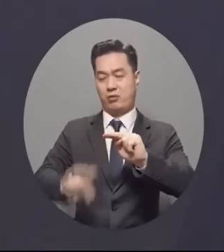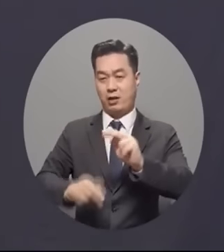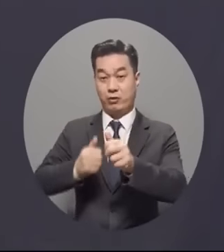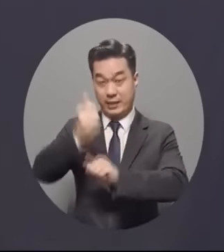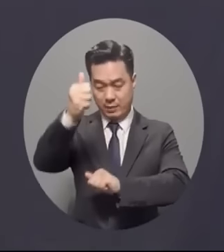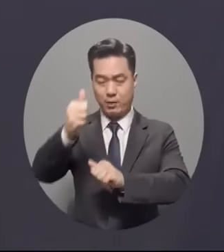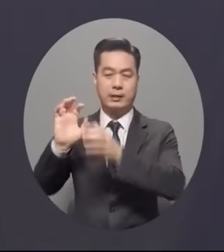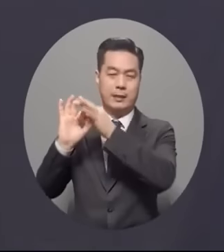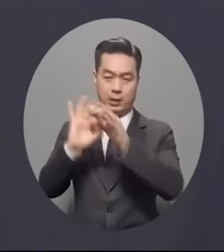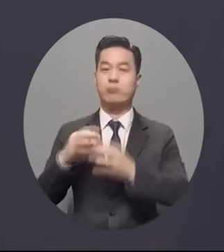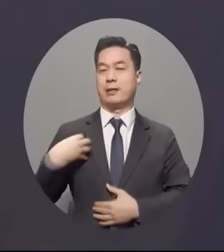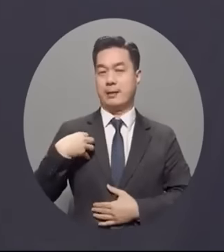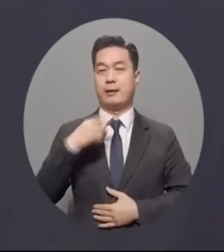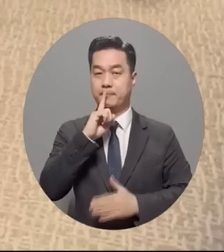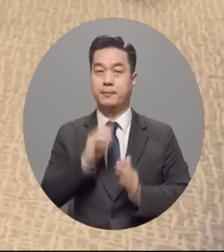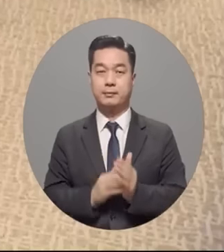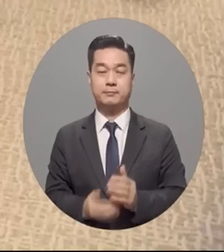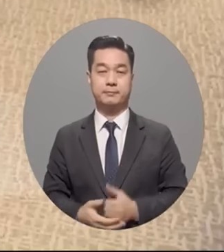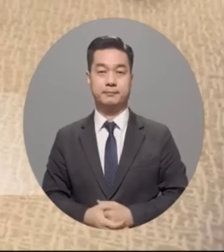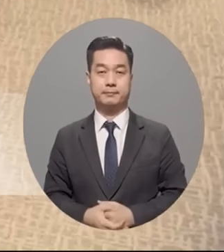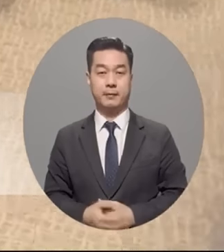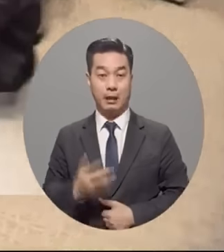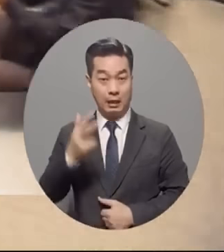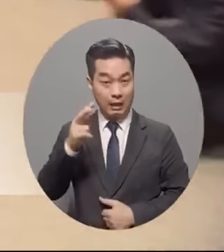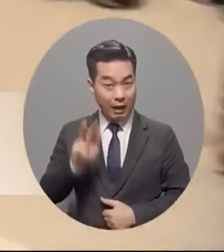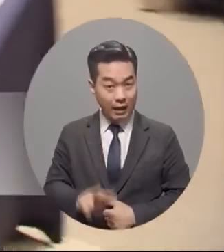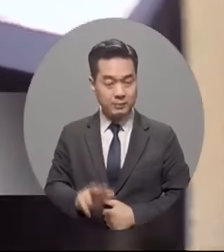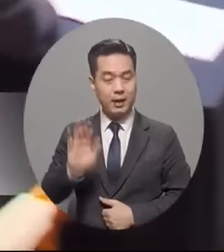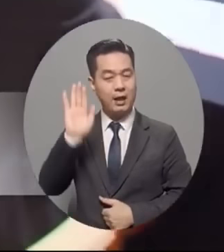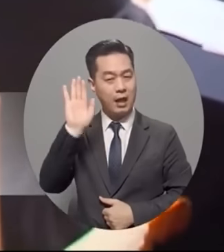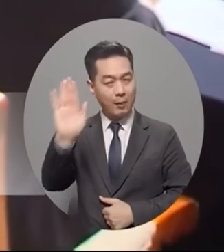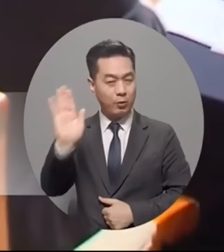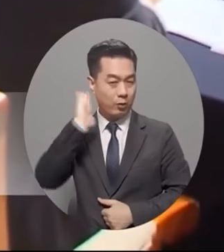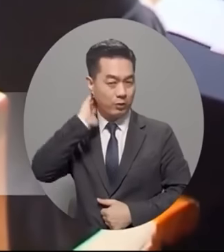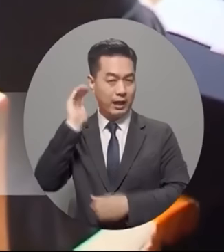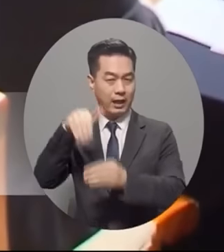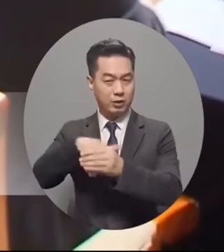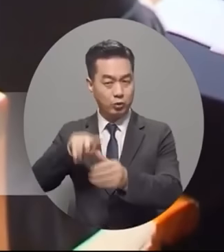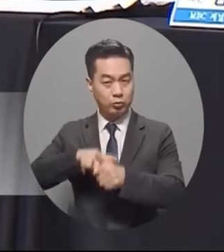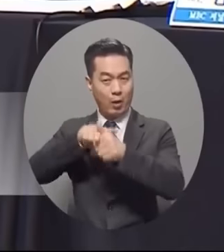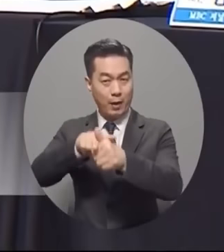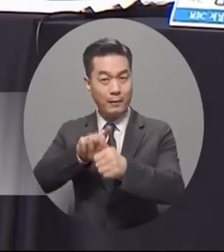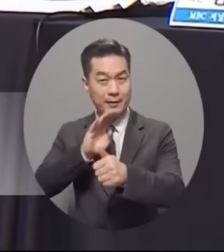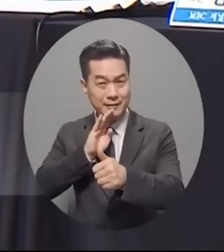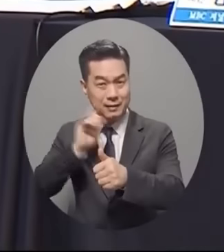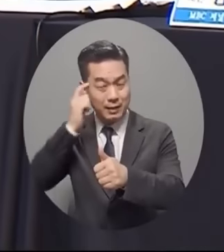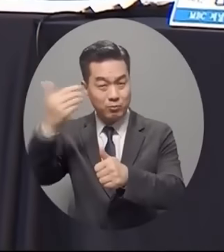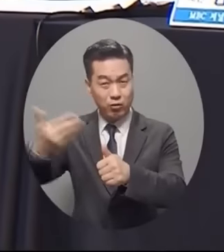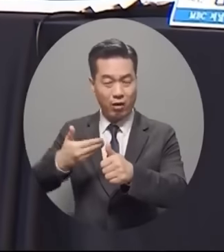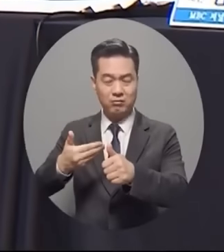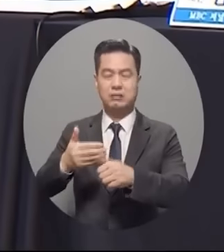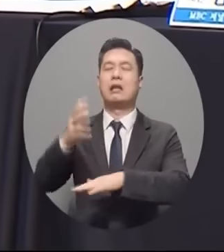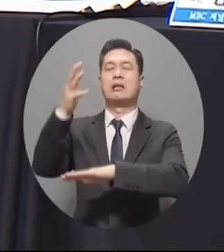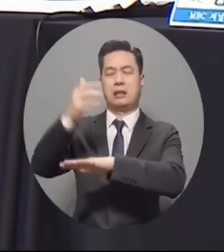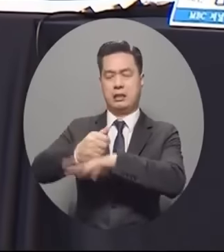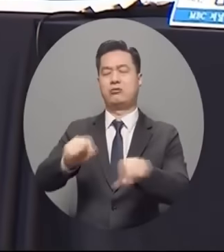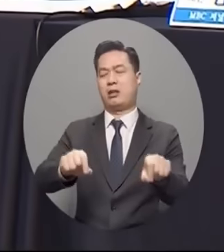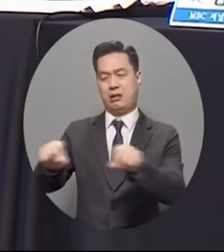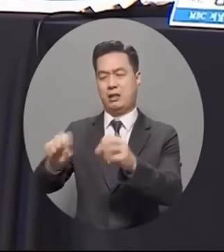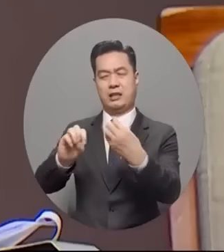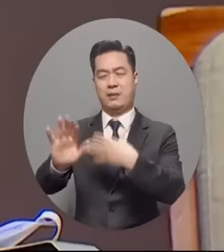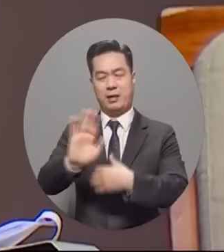떠나지 않겠다고 했습니다 하지만 차기 대선에 출마하겠다 그때 생각하겠다 즉답을